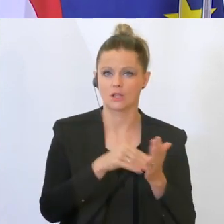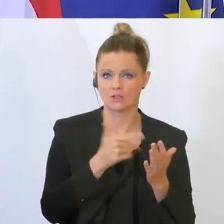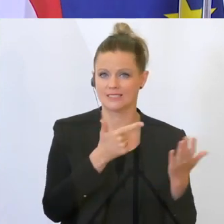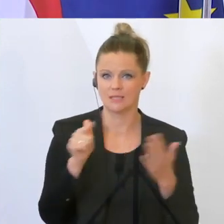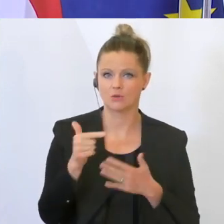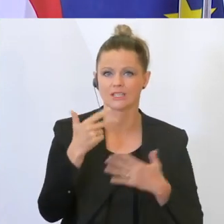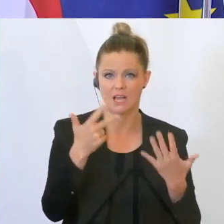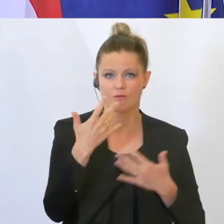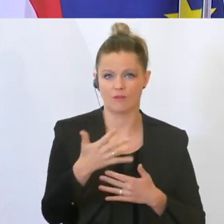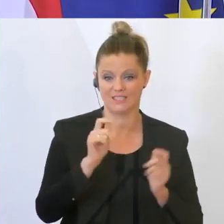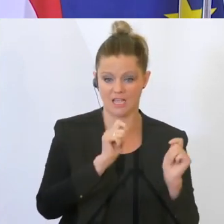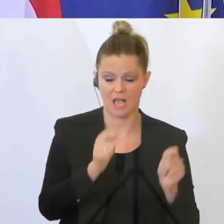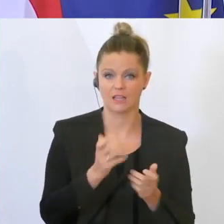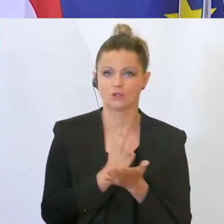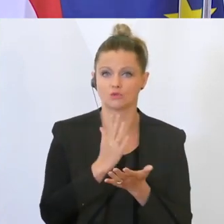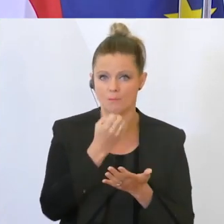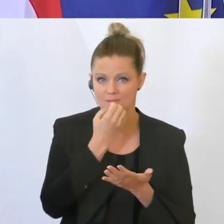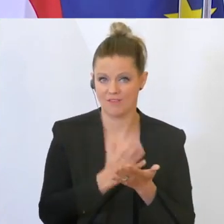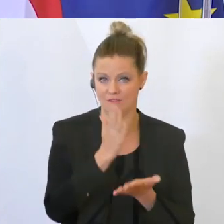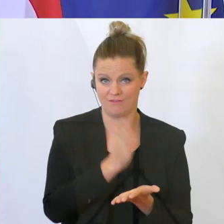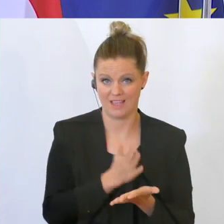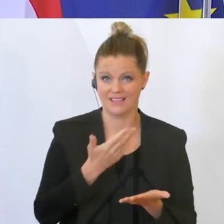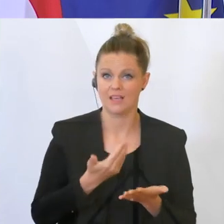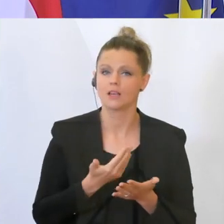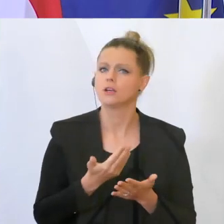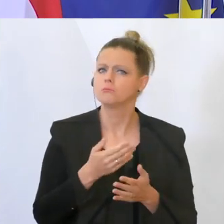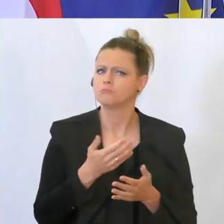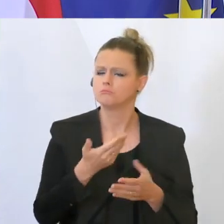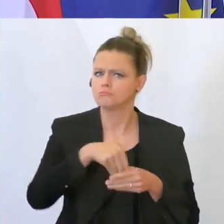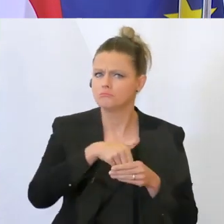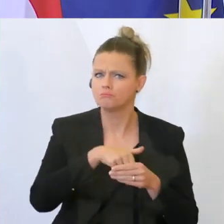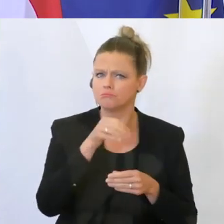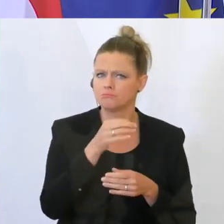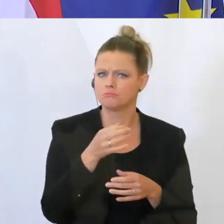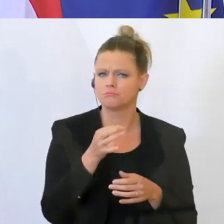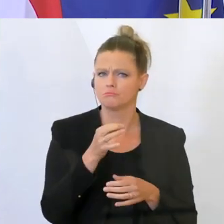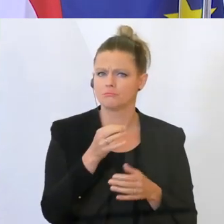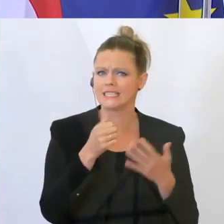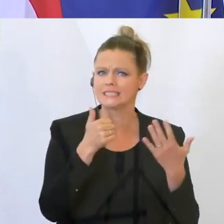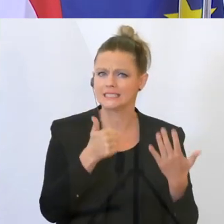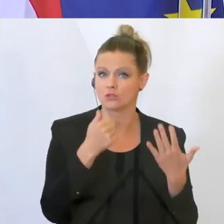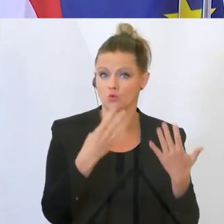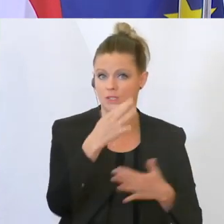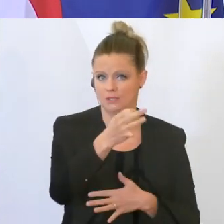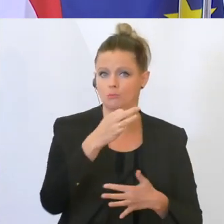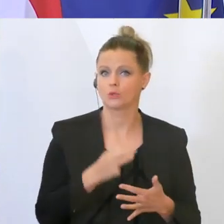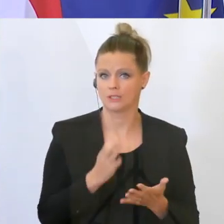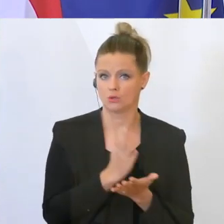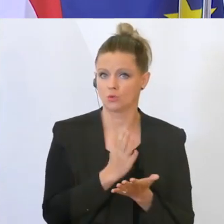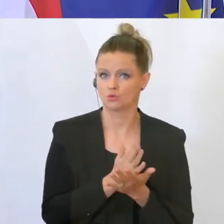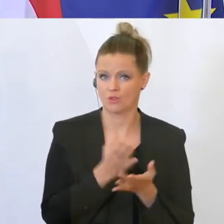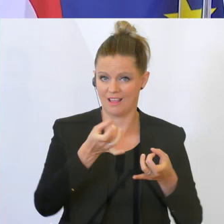107.758 Anträge wurden bereits bewilligt, das entspricht einer Bewilligungsgrad von 96%.